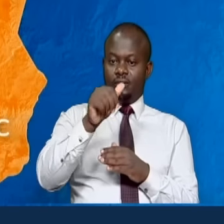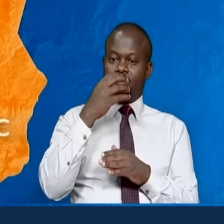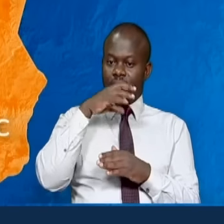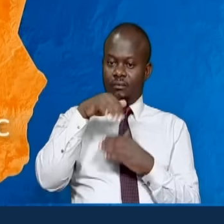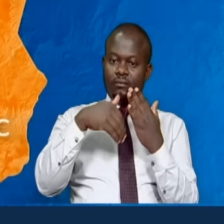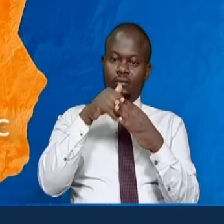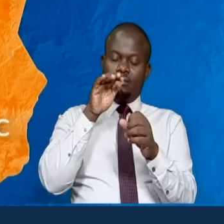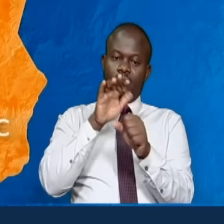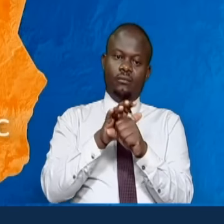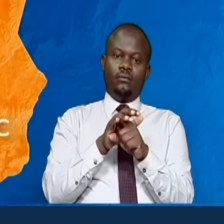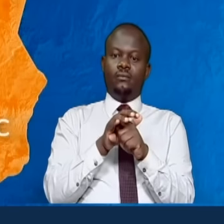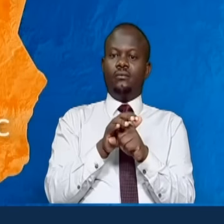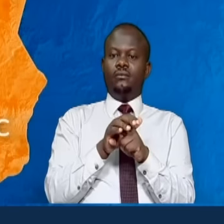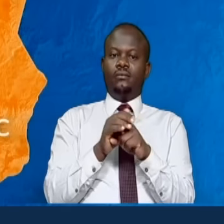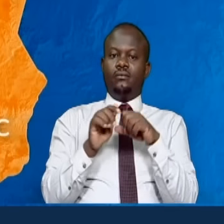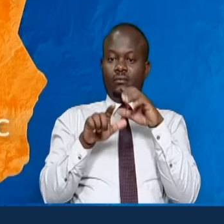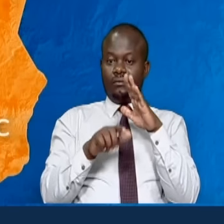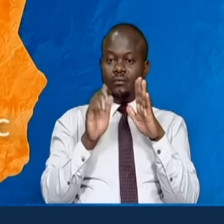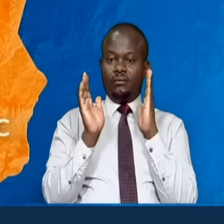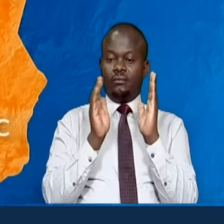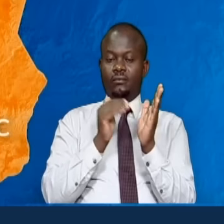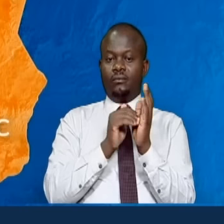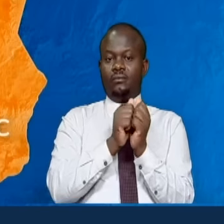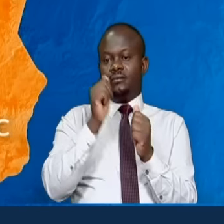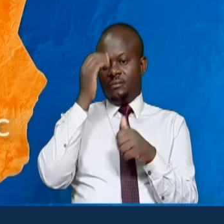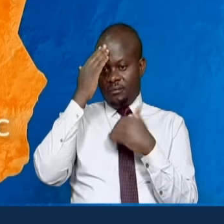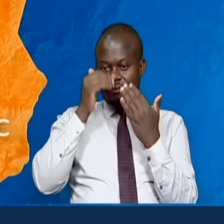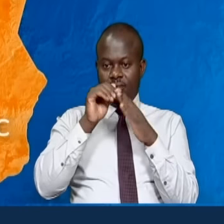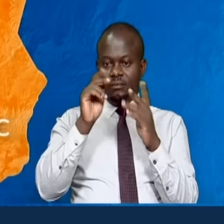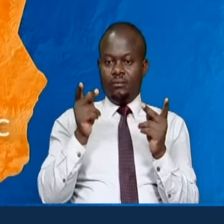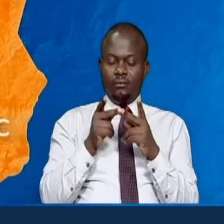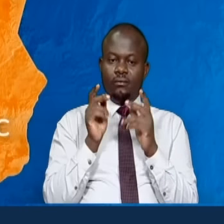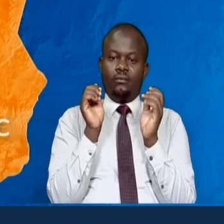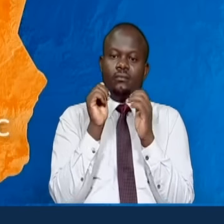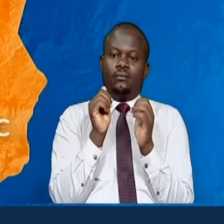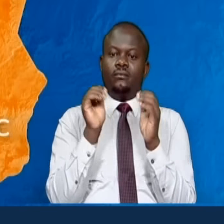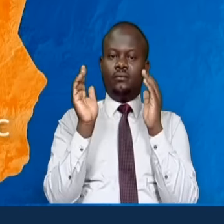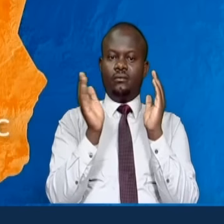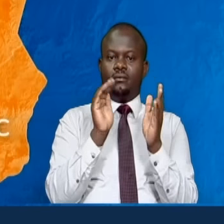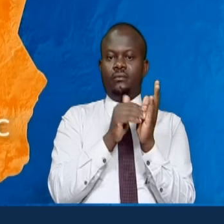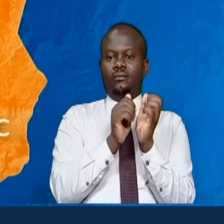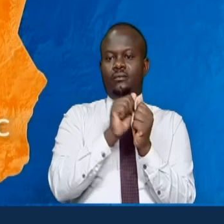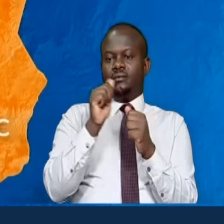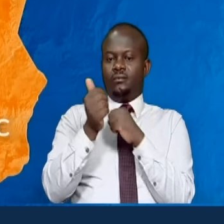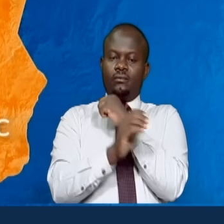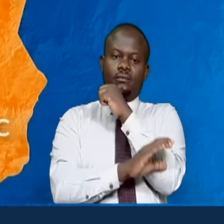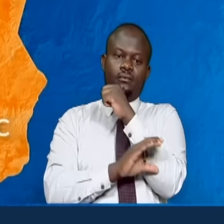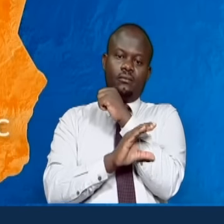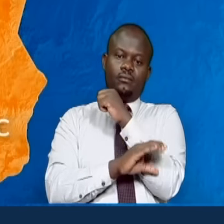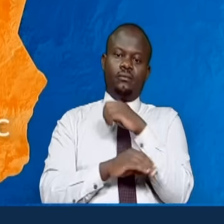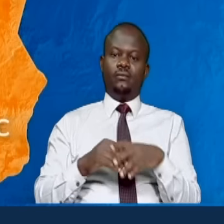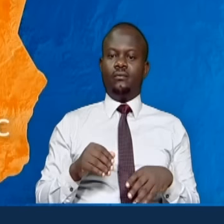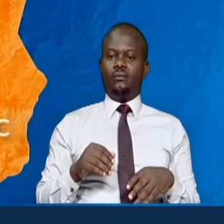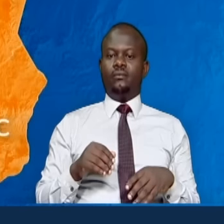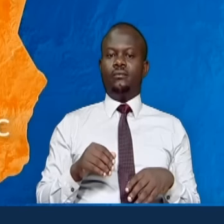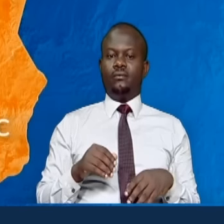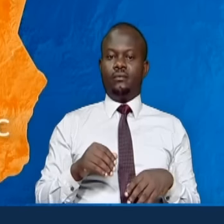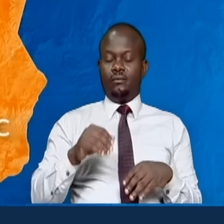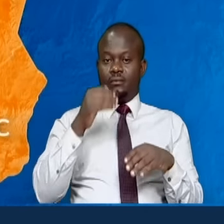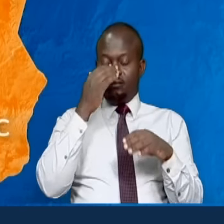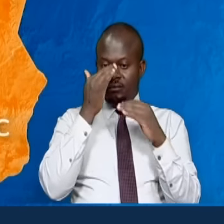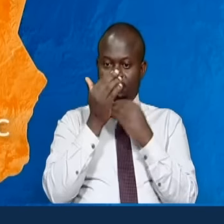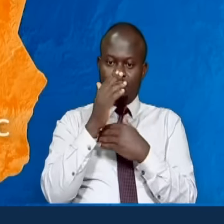gafite igipimo cy'ubushyuhe kiri hasi ugereranyije n'ibindi, n'ukuba ko ariko hazaba hakonje ugereranyije n'ahandi mu gihugu. Mu masaha ya mbere ya saa